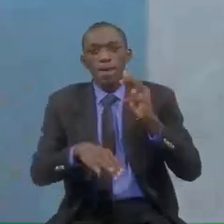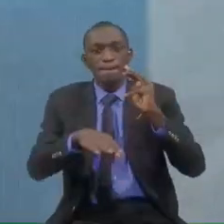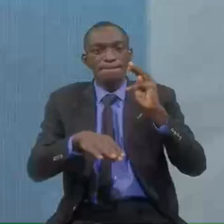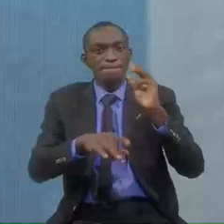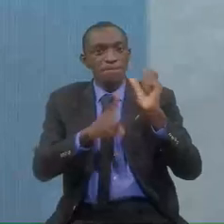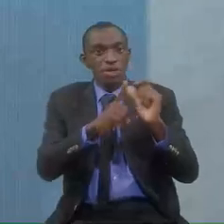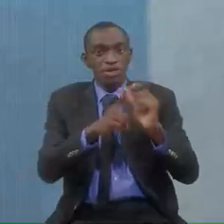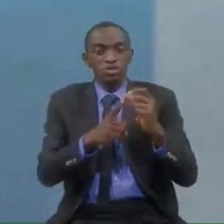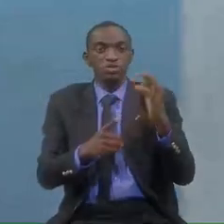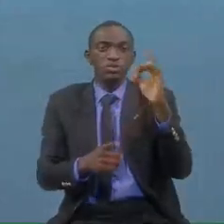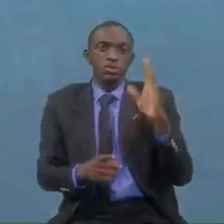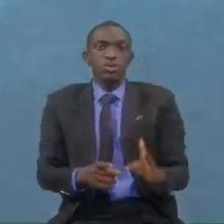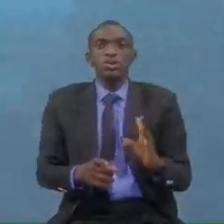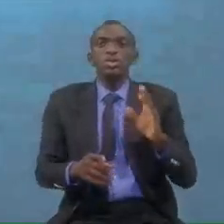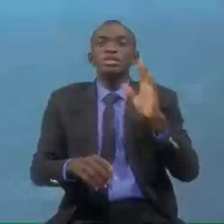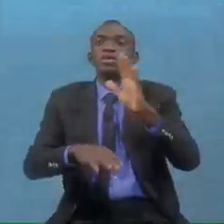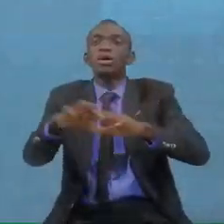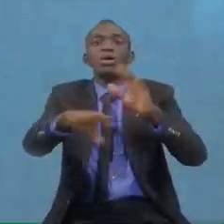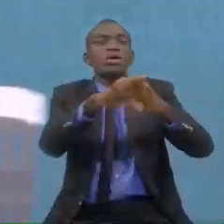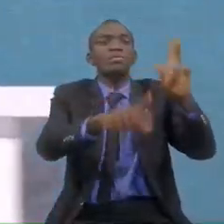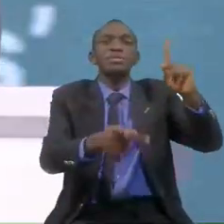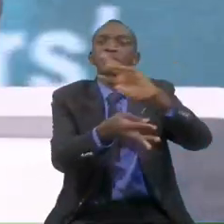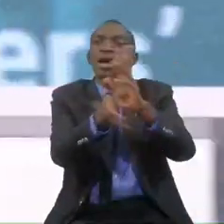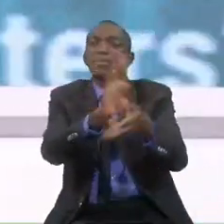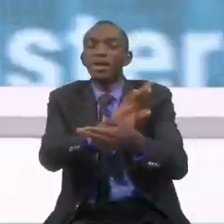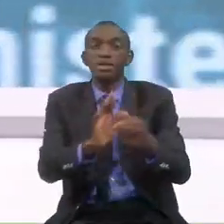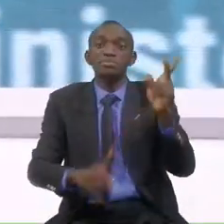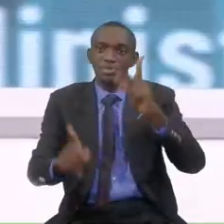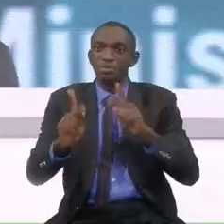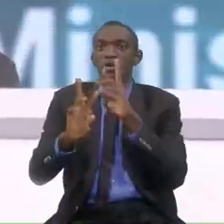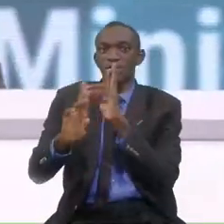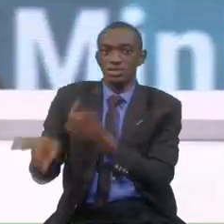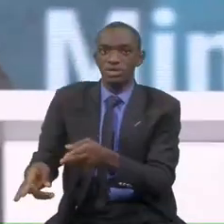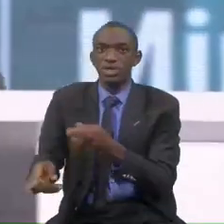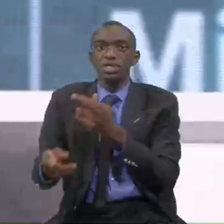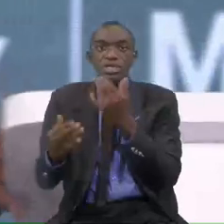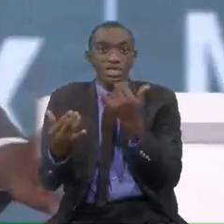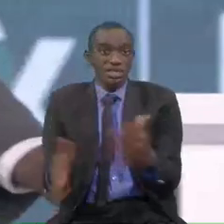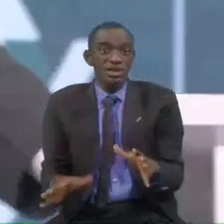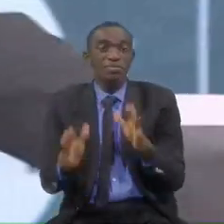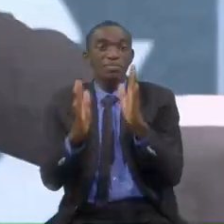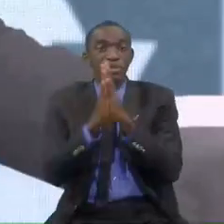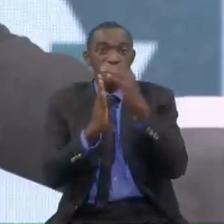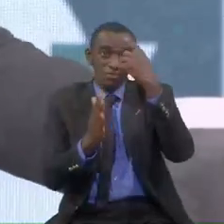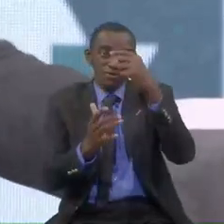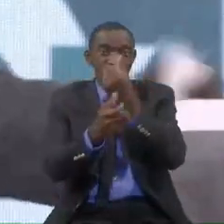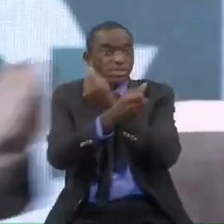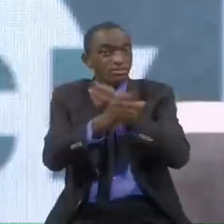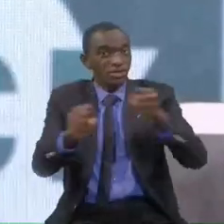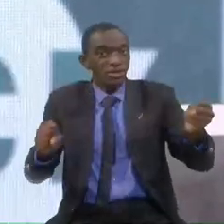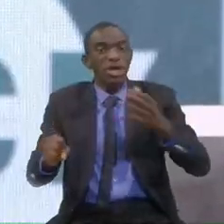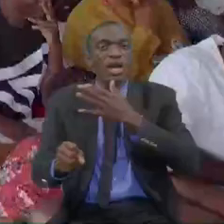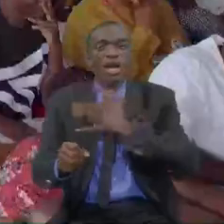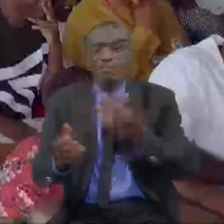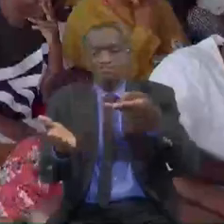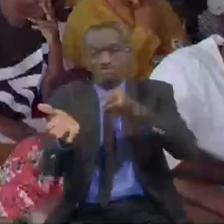décision, l'appel au salut. Les gens y ont répondu. Il a prié pour le salut. Ils ont pris leur